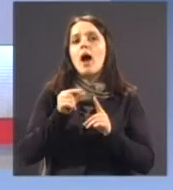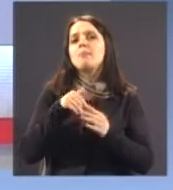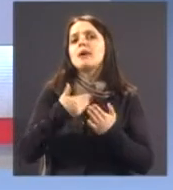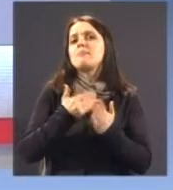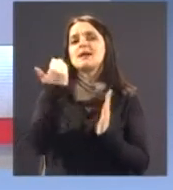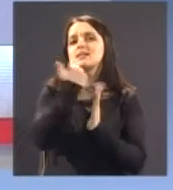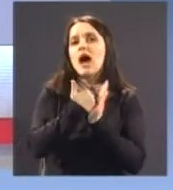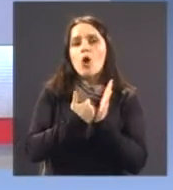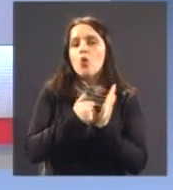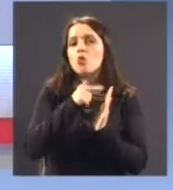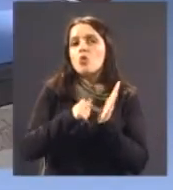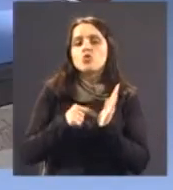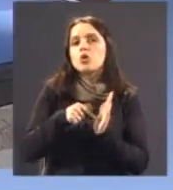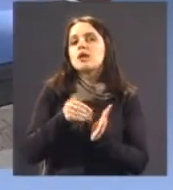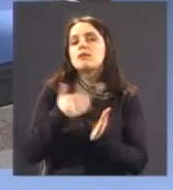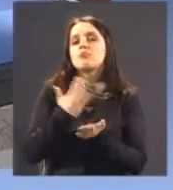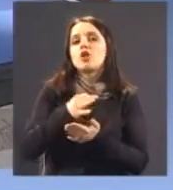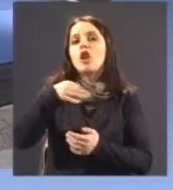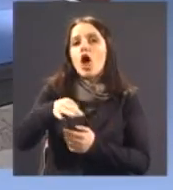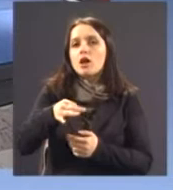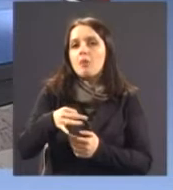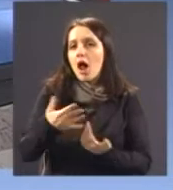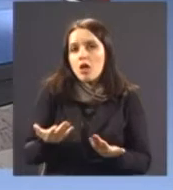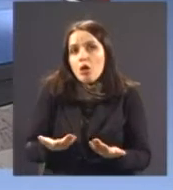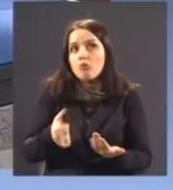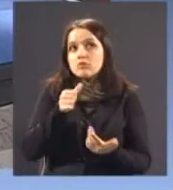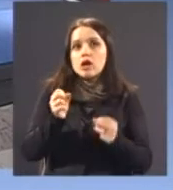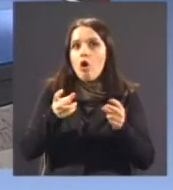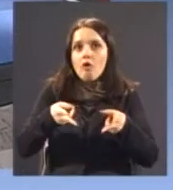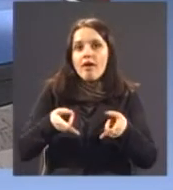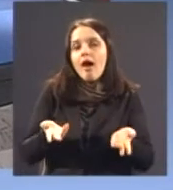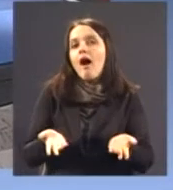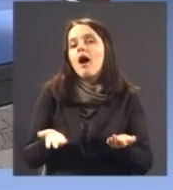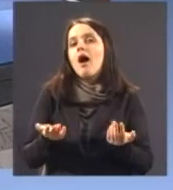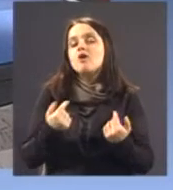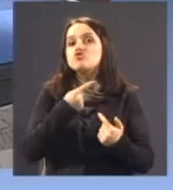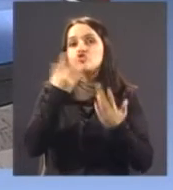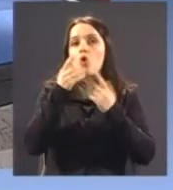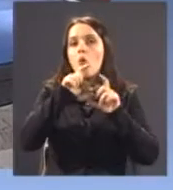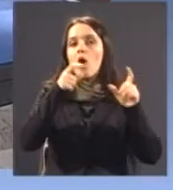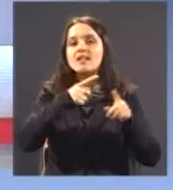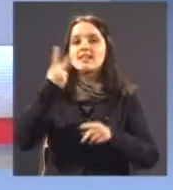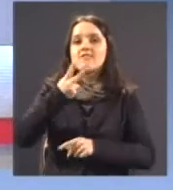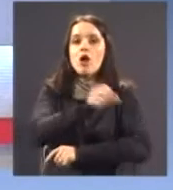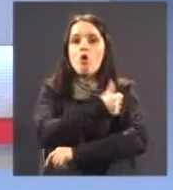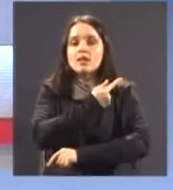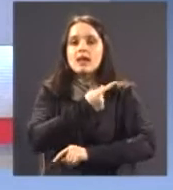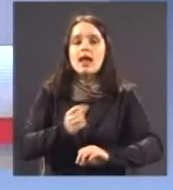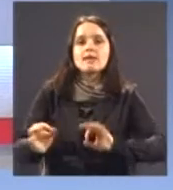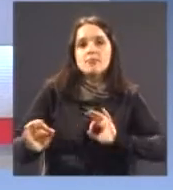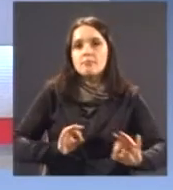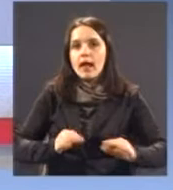normalno i ok. Škola se 2 godine spremala na njen upis i da će